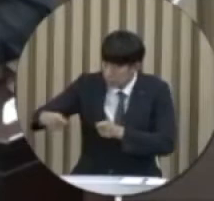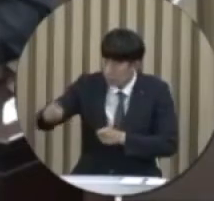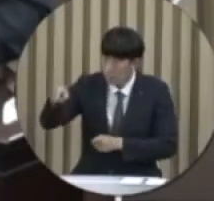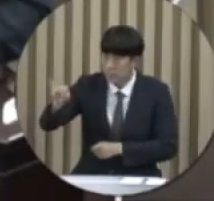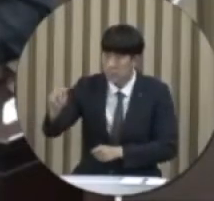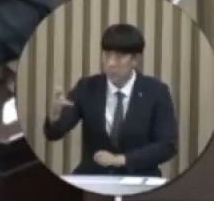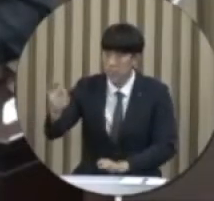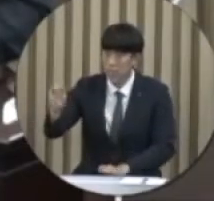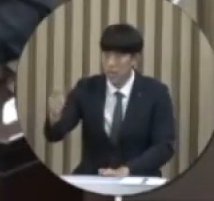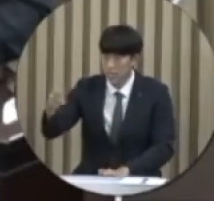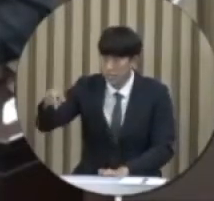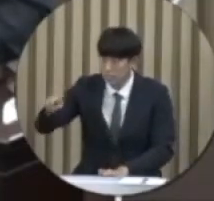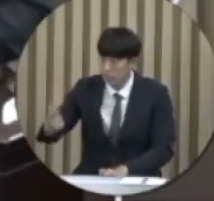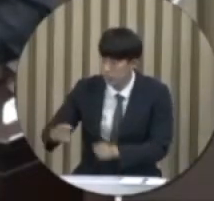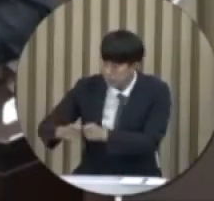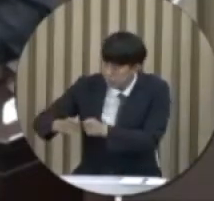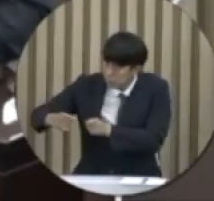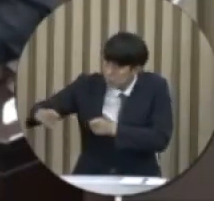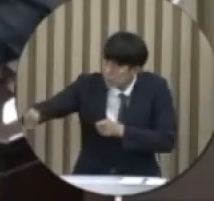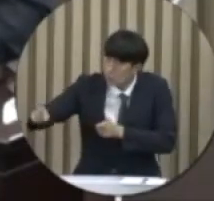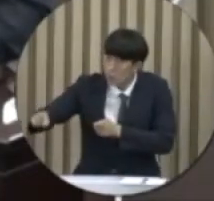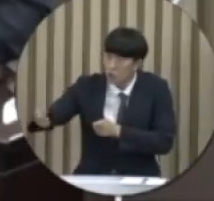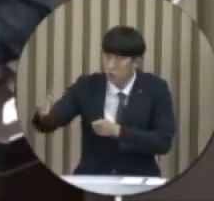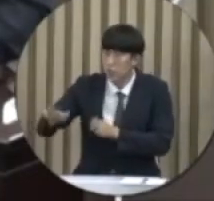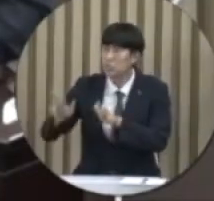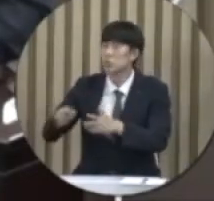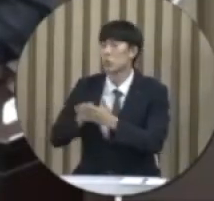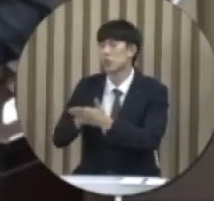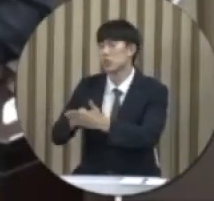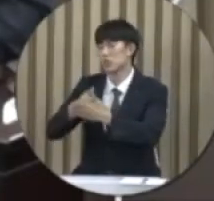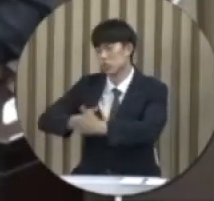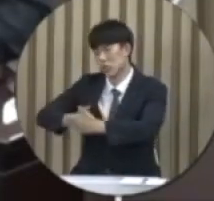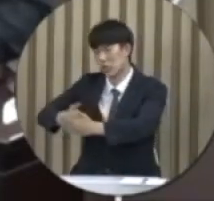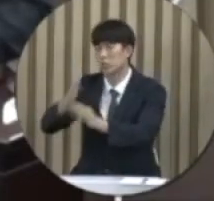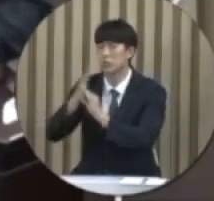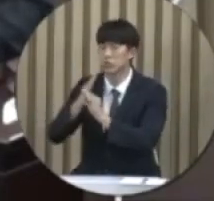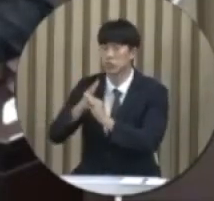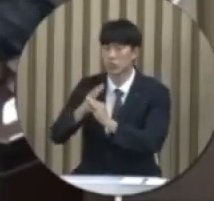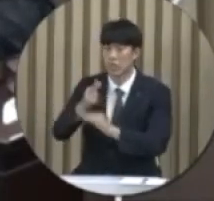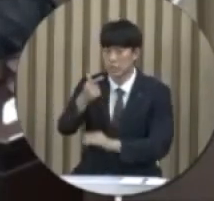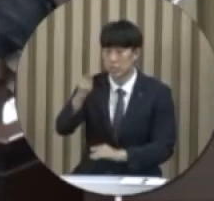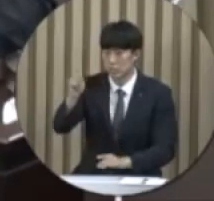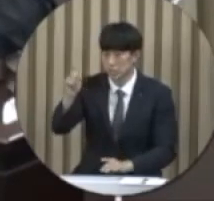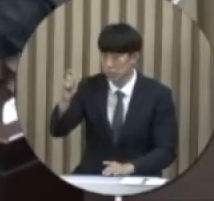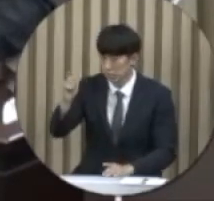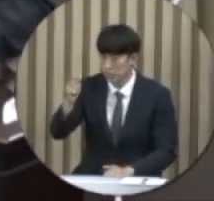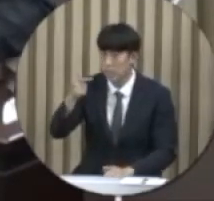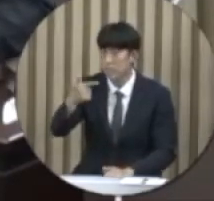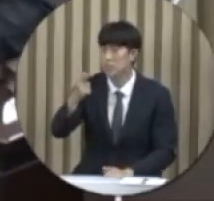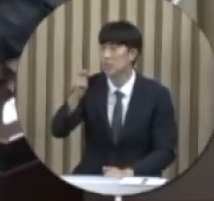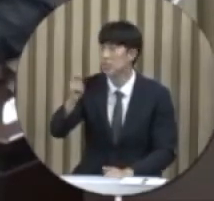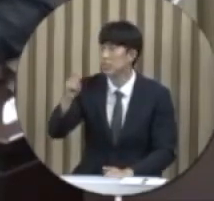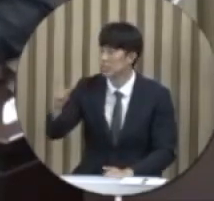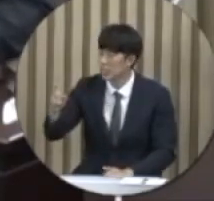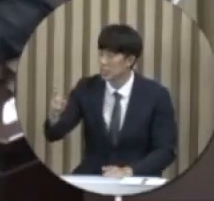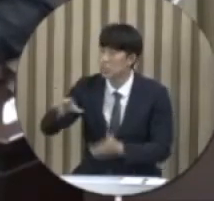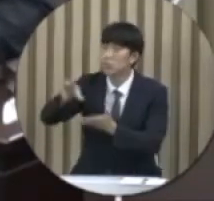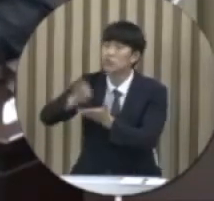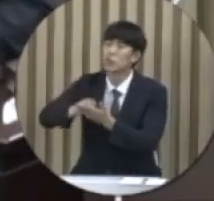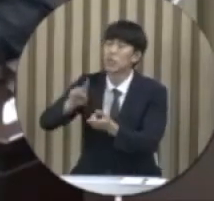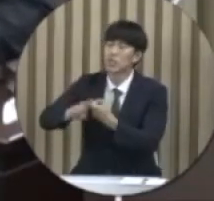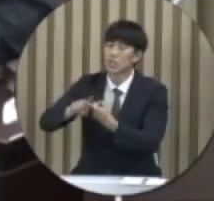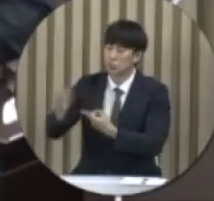신한산단 연장도 다안될 거라고 하는데 지금 상당히 많이 진행됐습니다. GTX 신호선의 문제점을 의회에서도 좀 알고 계셔야 될